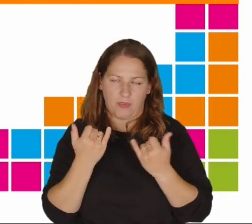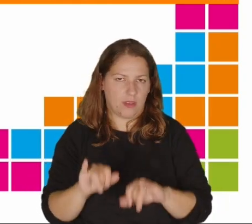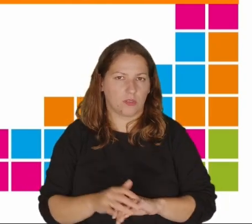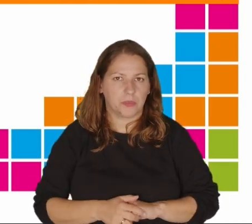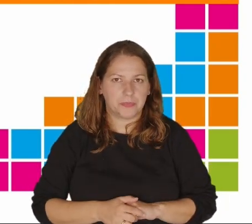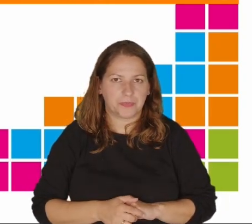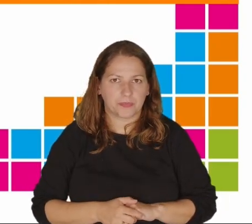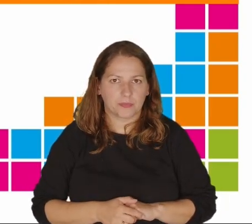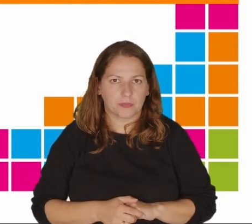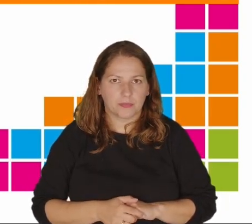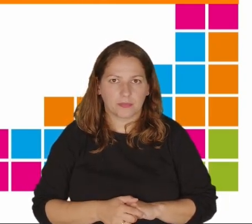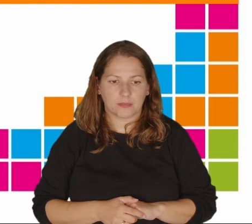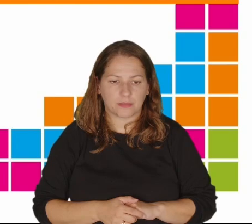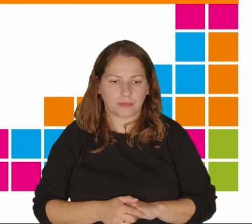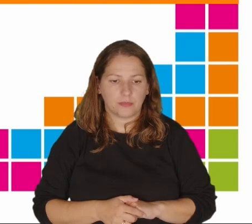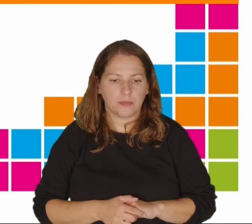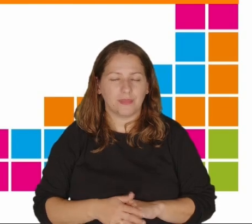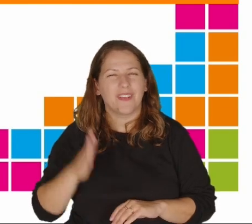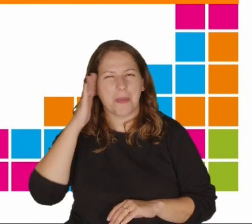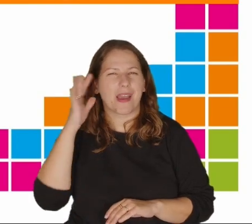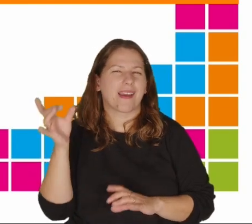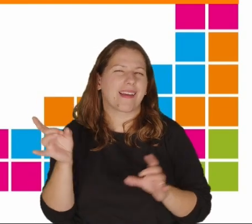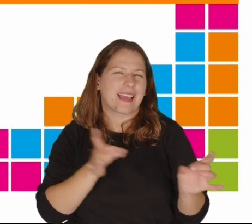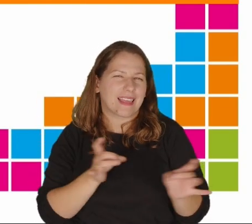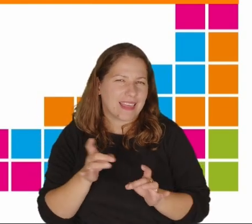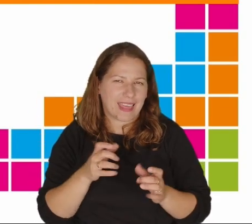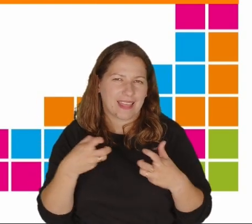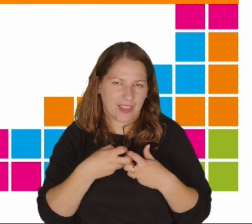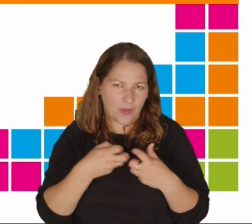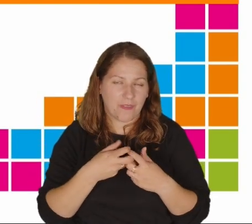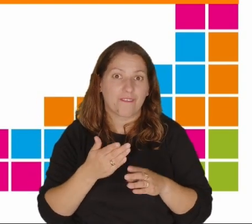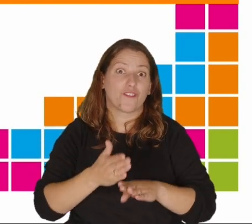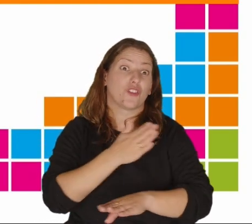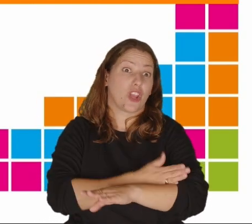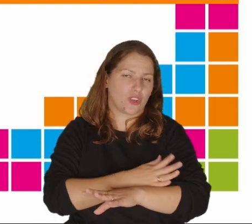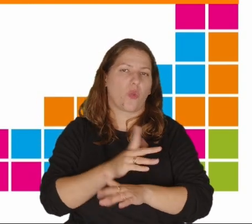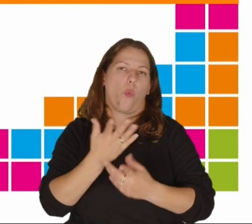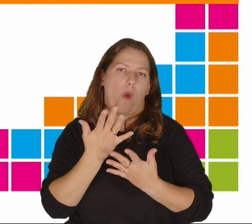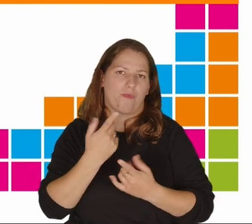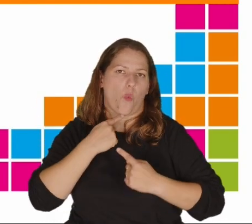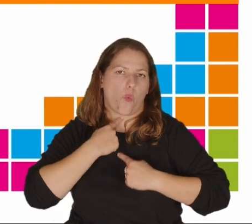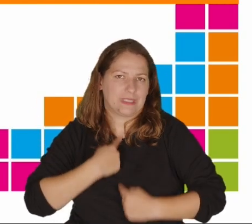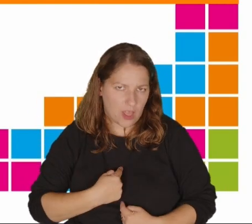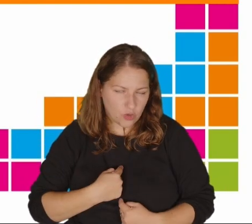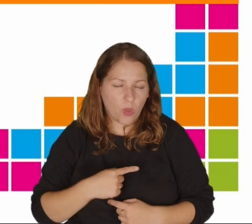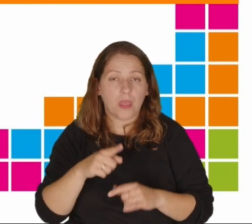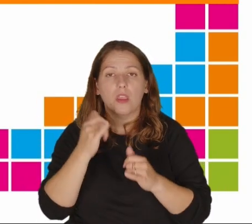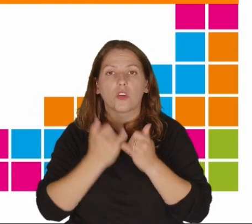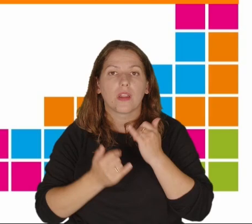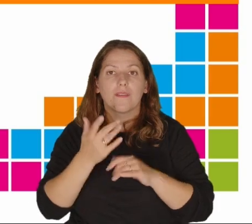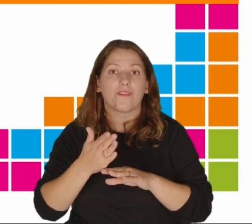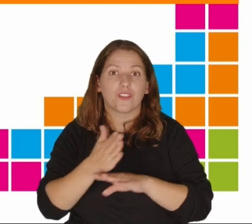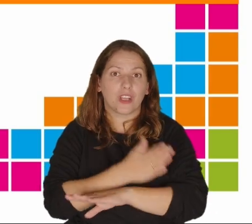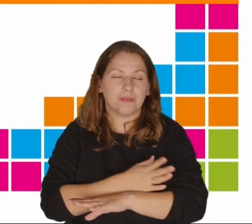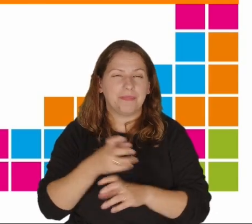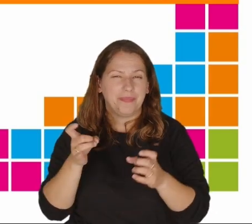No i wiemy o grach internetowych, że im wcześniej, tym większe ryzyko, że będzie się uzależnionym. Wiemy, że im wcześniej zaczyna się grać